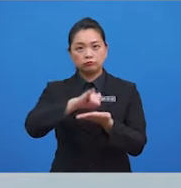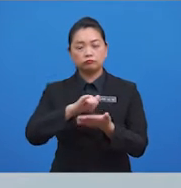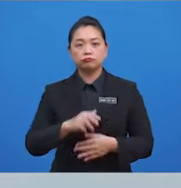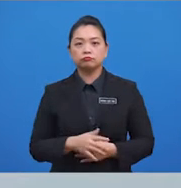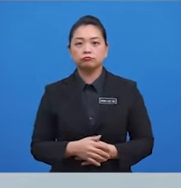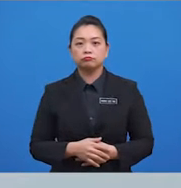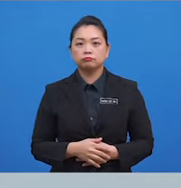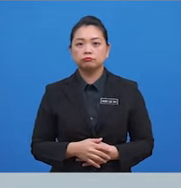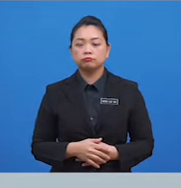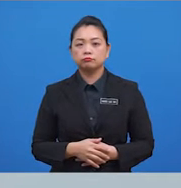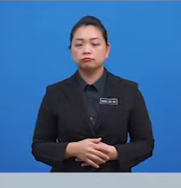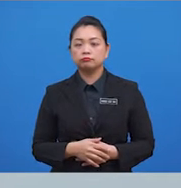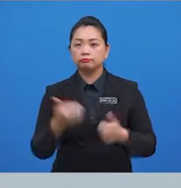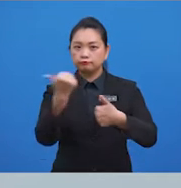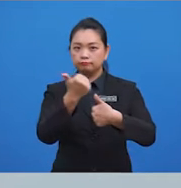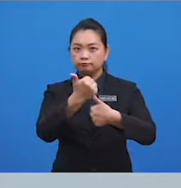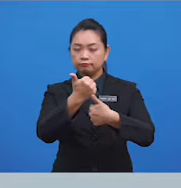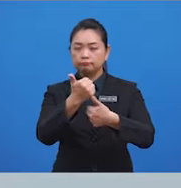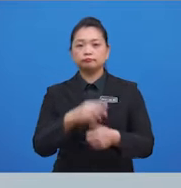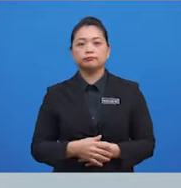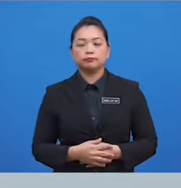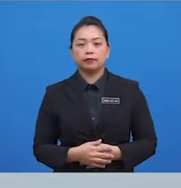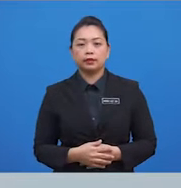tersebut. Soalan pertama.